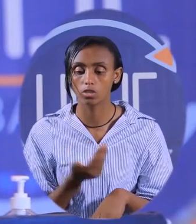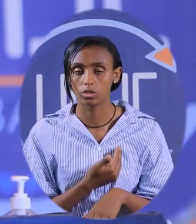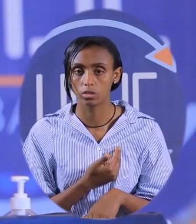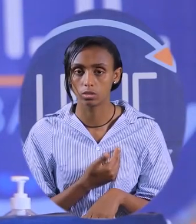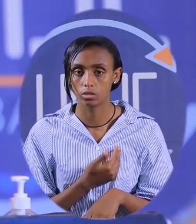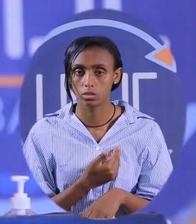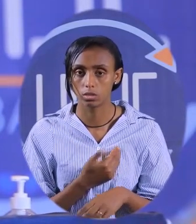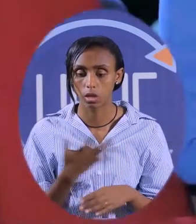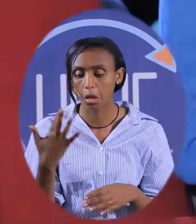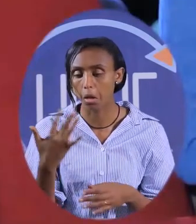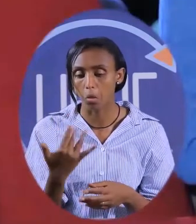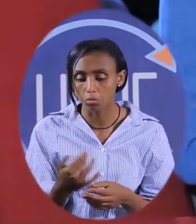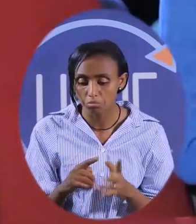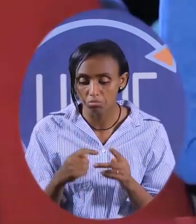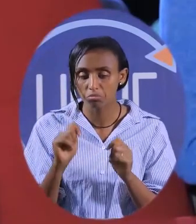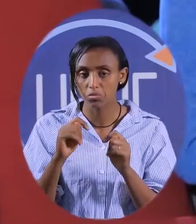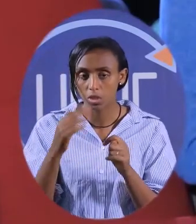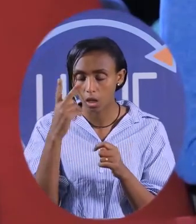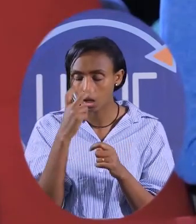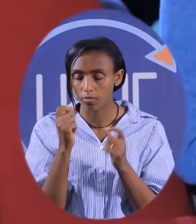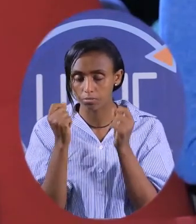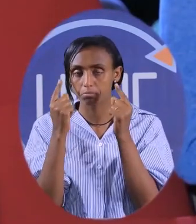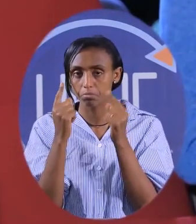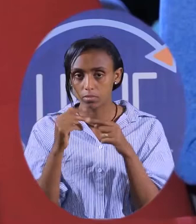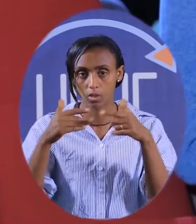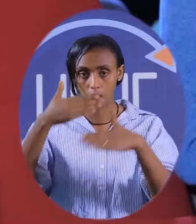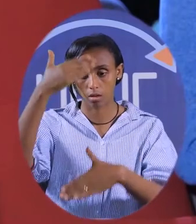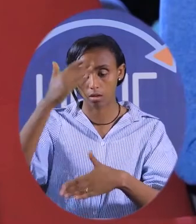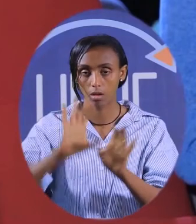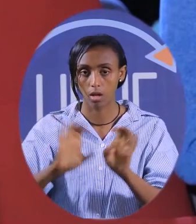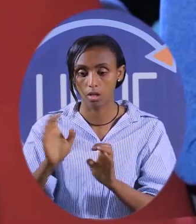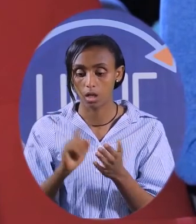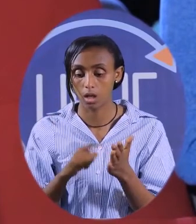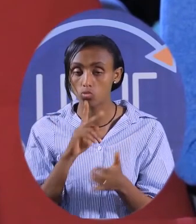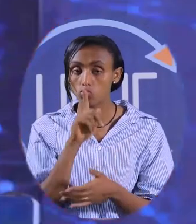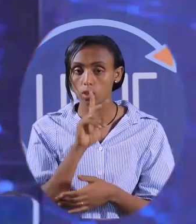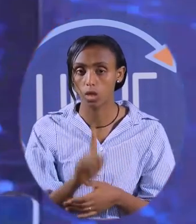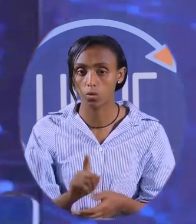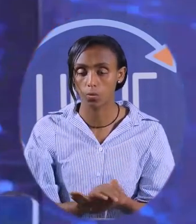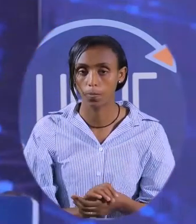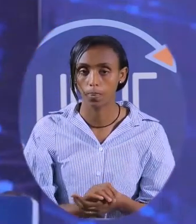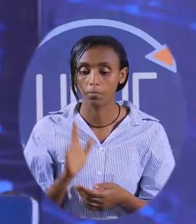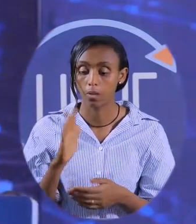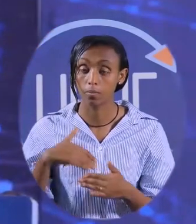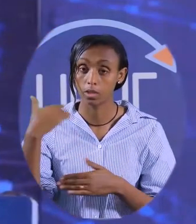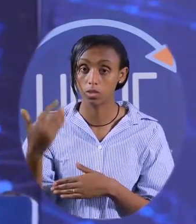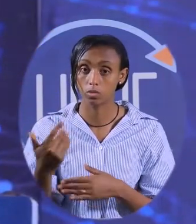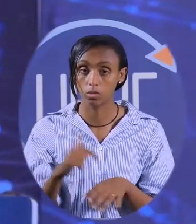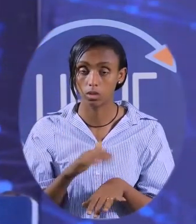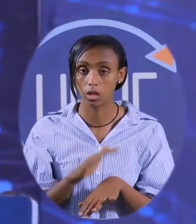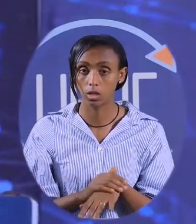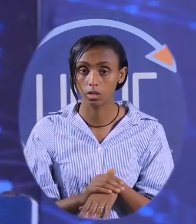ነው ልንገድብ፣ ገና የተነሳ ነው ከእንቅልፋችን ነቃን ማለት ነው። እና እውነታው ይሄ ነው። ምናልባት በሚቀጥሉት እንትኖች